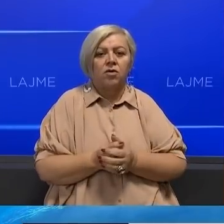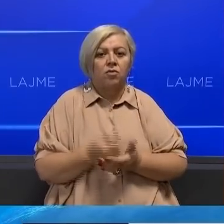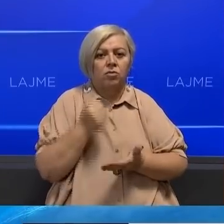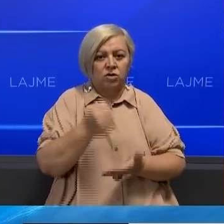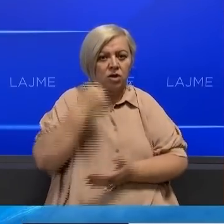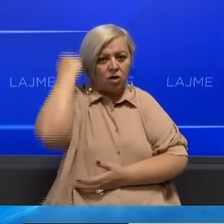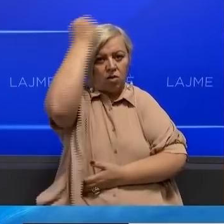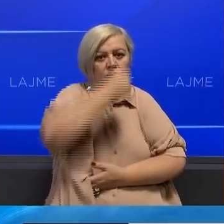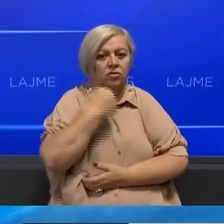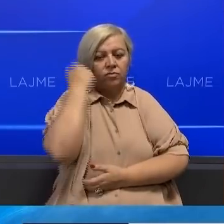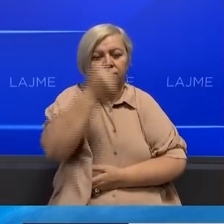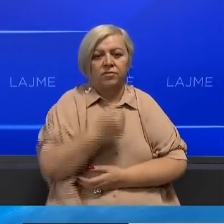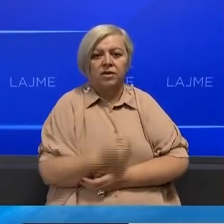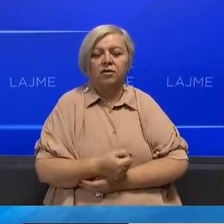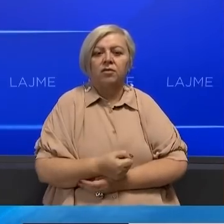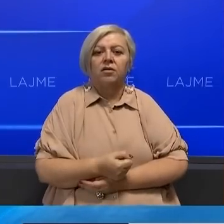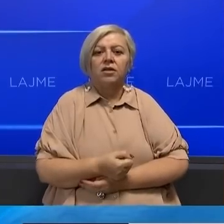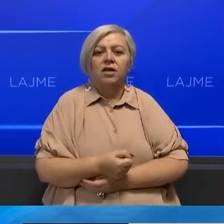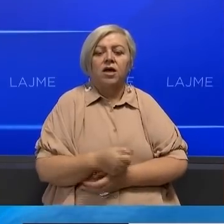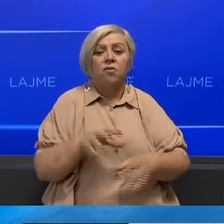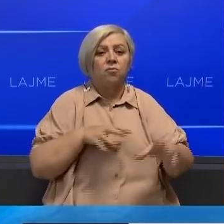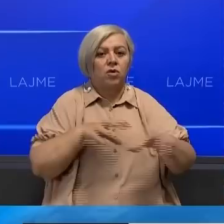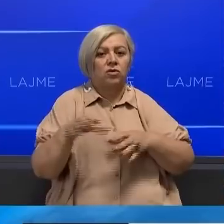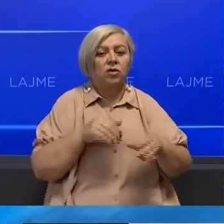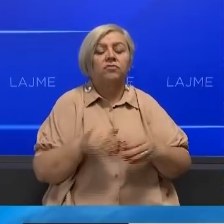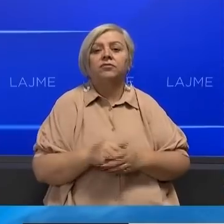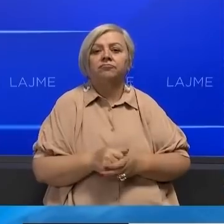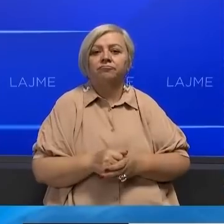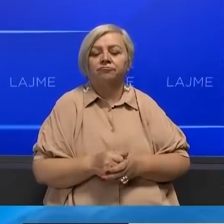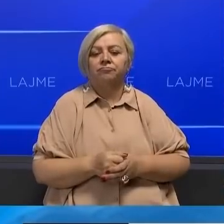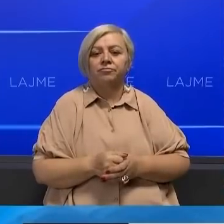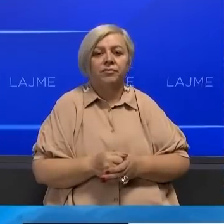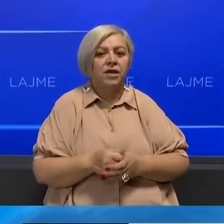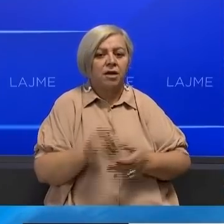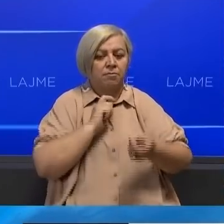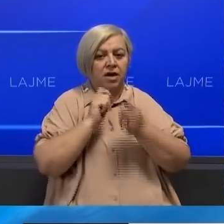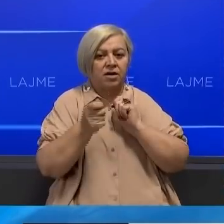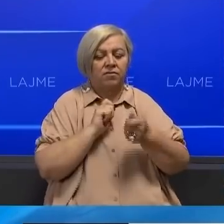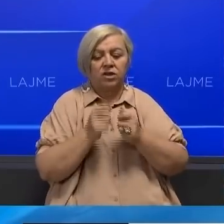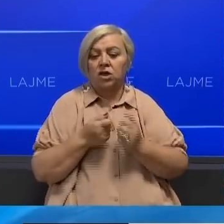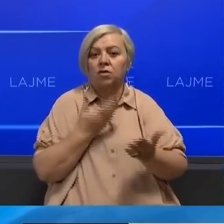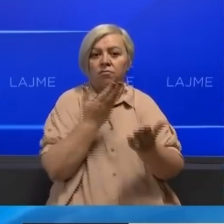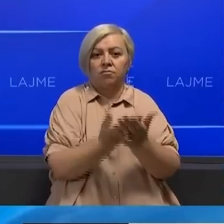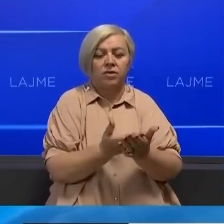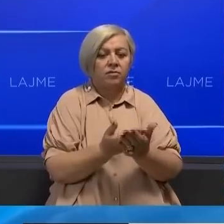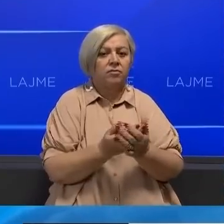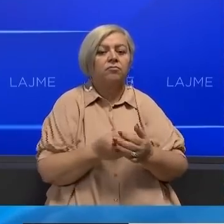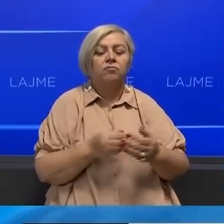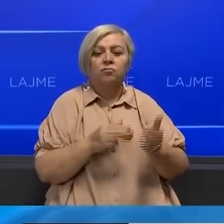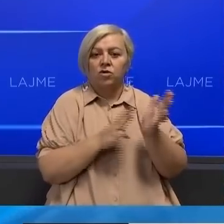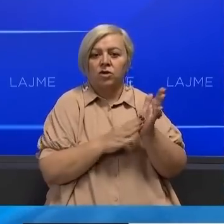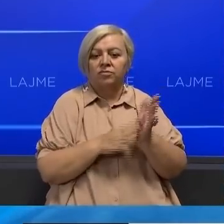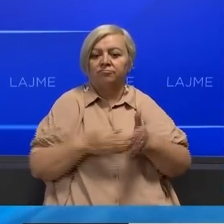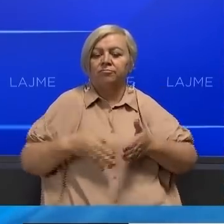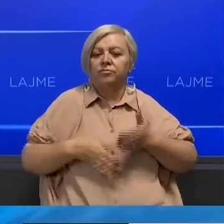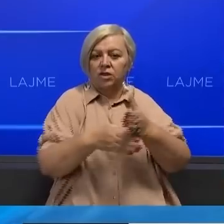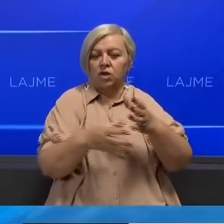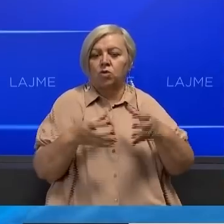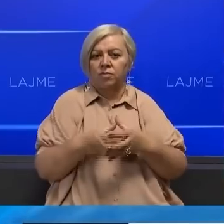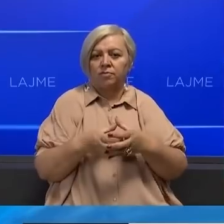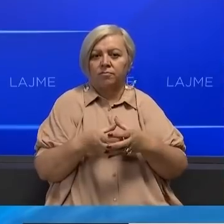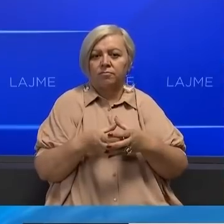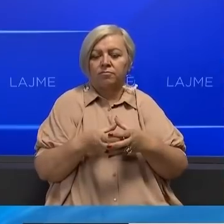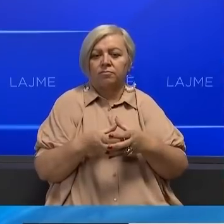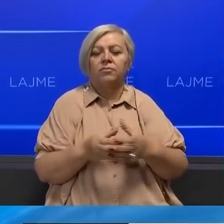Republikës Kosovës edhe për shtesat e punëtorëve shëndetësor publik. Marveshja ndërkombëtare propozuar nga ministri Murati mori mbështetje nga grupi